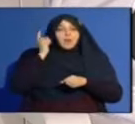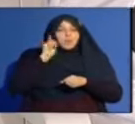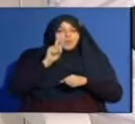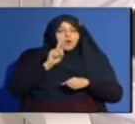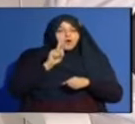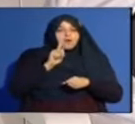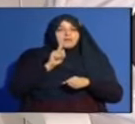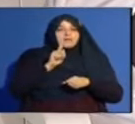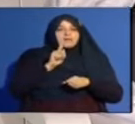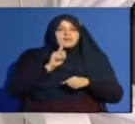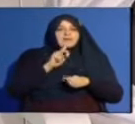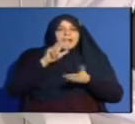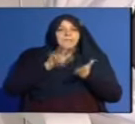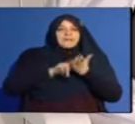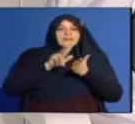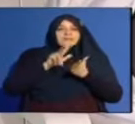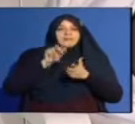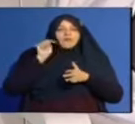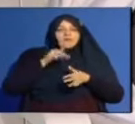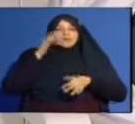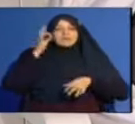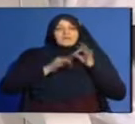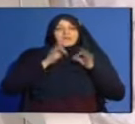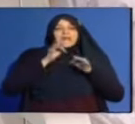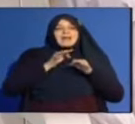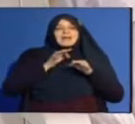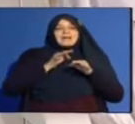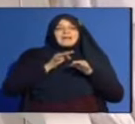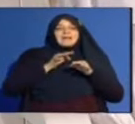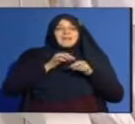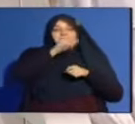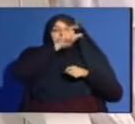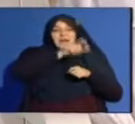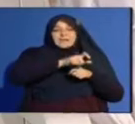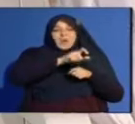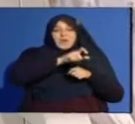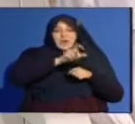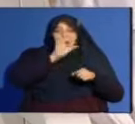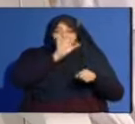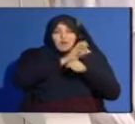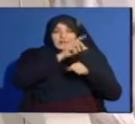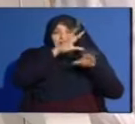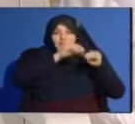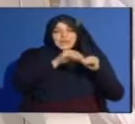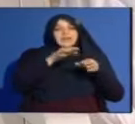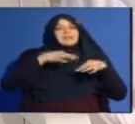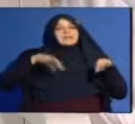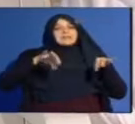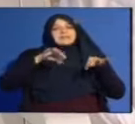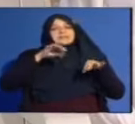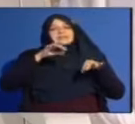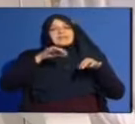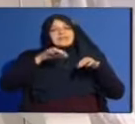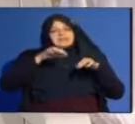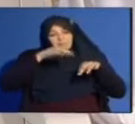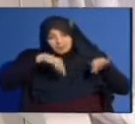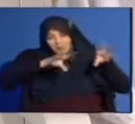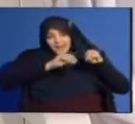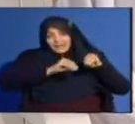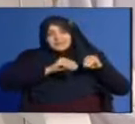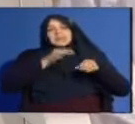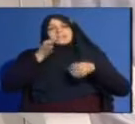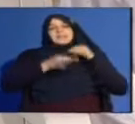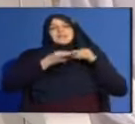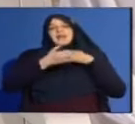طبقا للمادة 607. القضية للقوانين تحكم هذه المسألة يا عبد